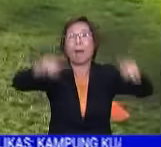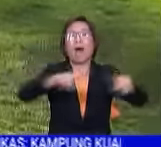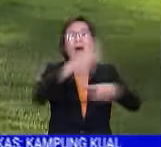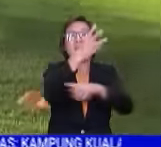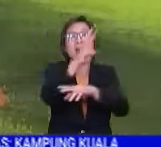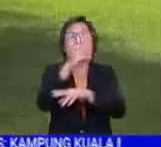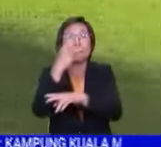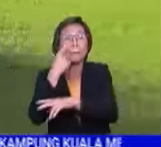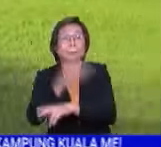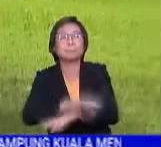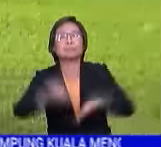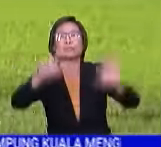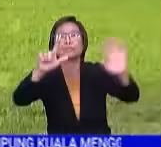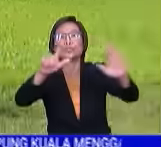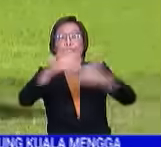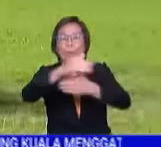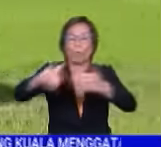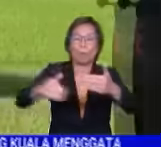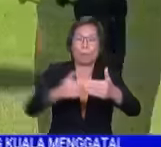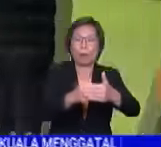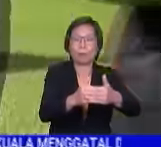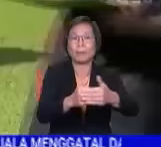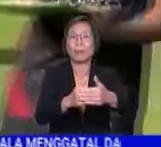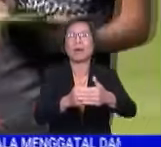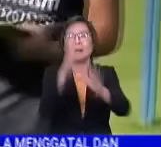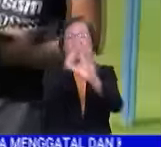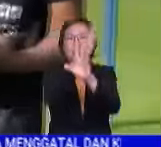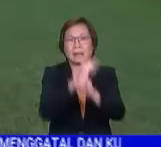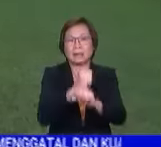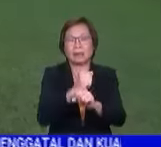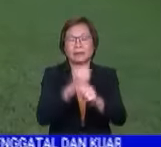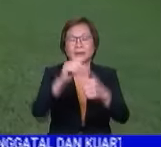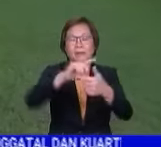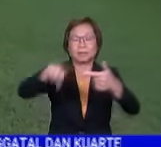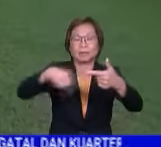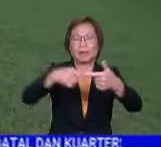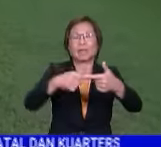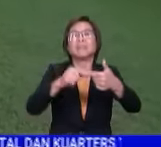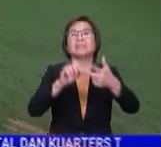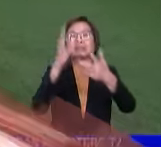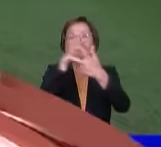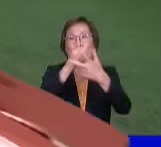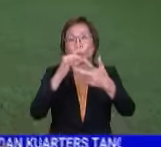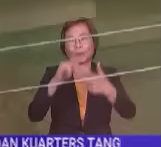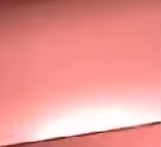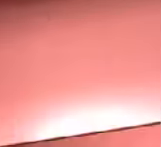mata, 7 mata di belakang pendahulu Sarawak United.